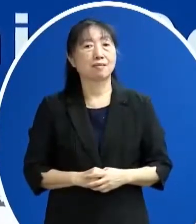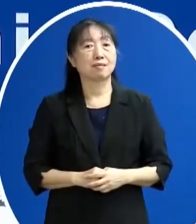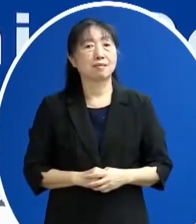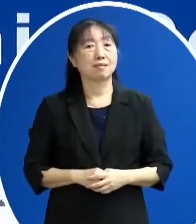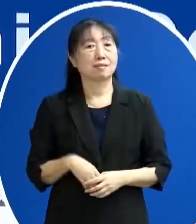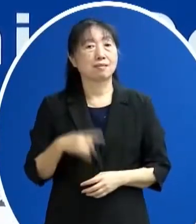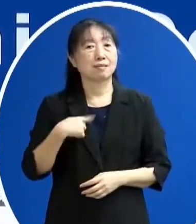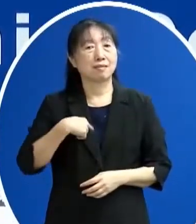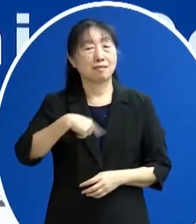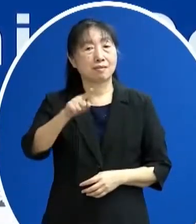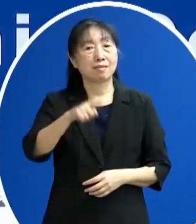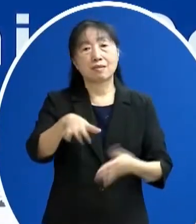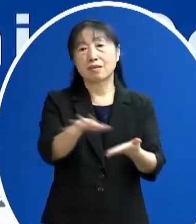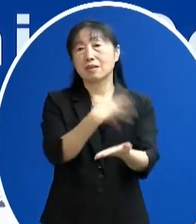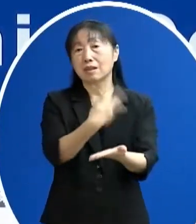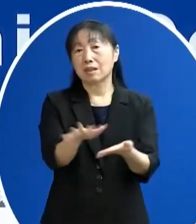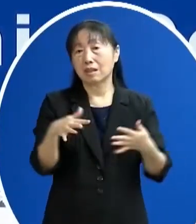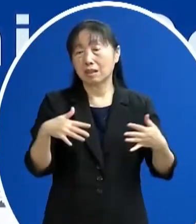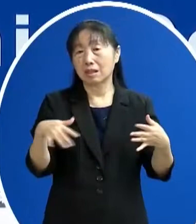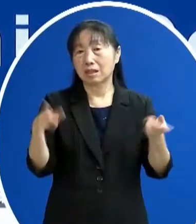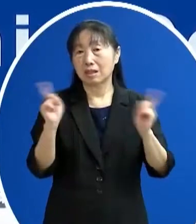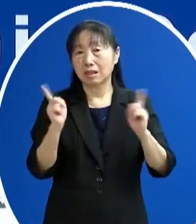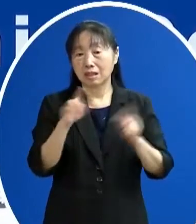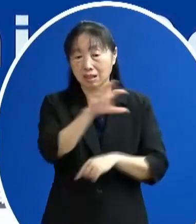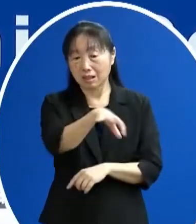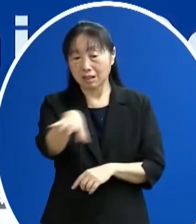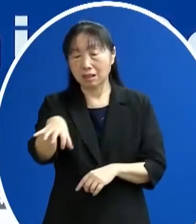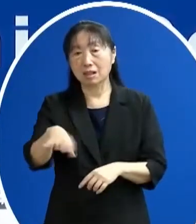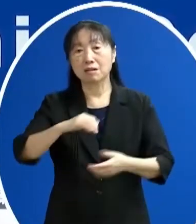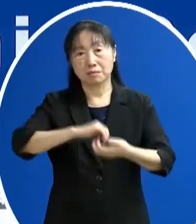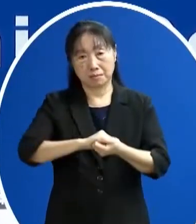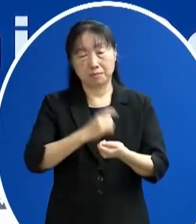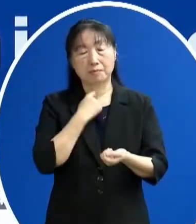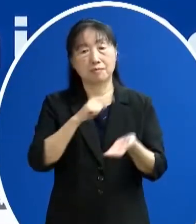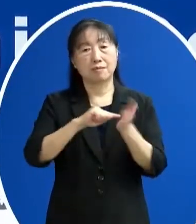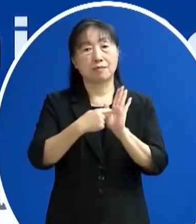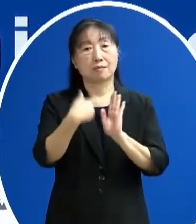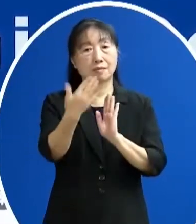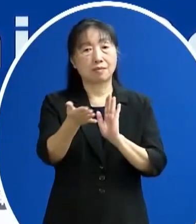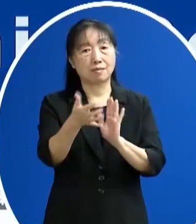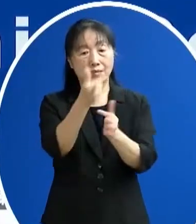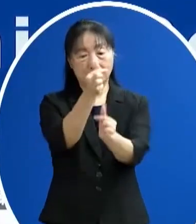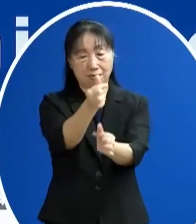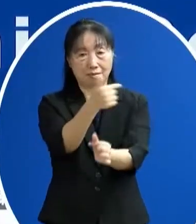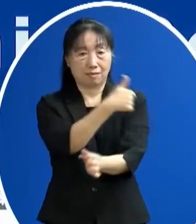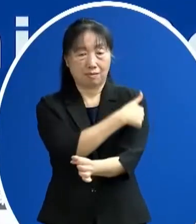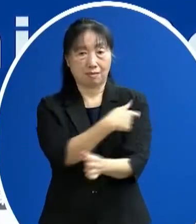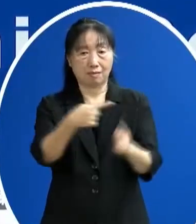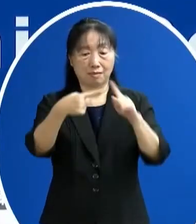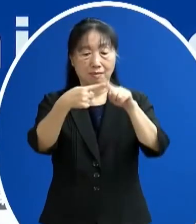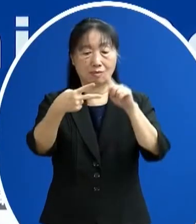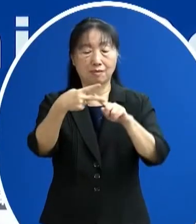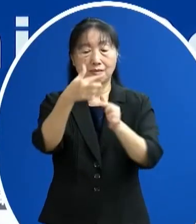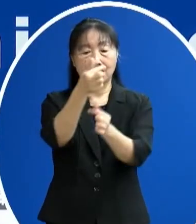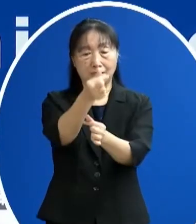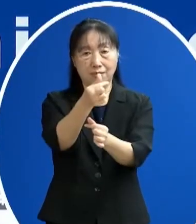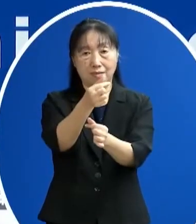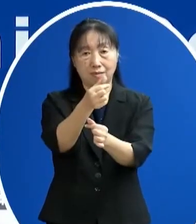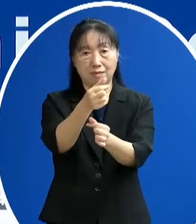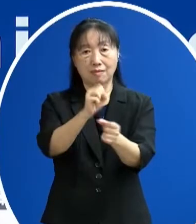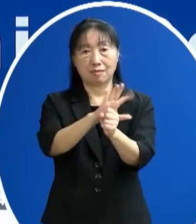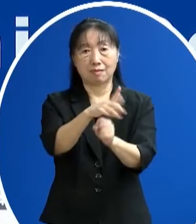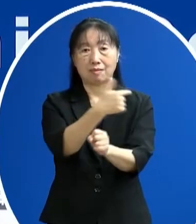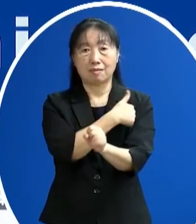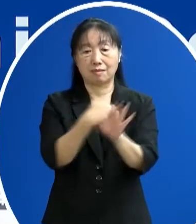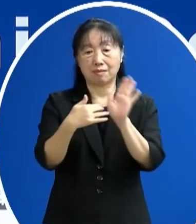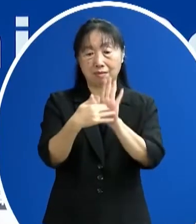前往部分的休闲娱乐场所，我们必须要出示这个完整接种2剂 COVID-19 疫苗的